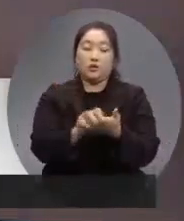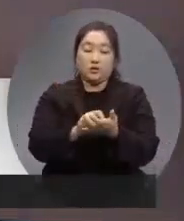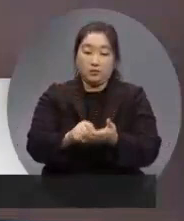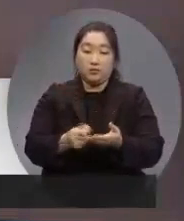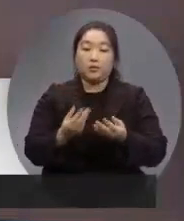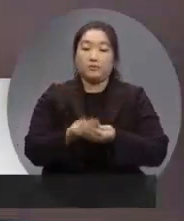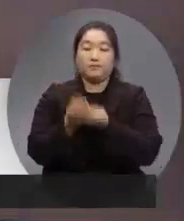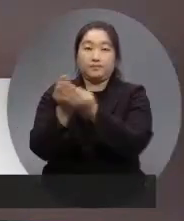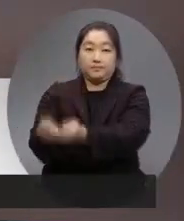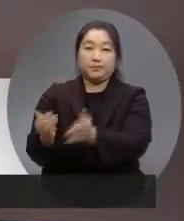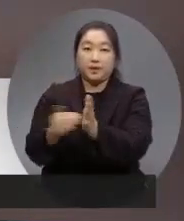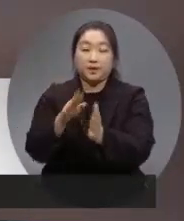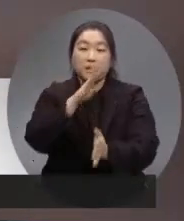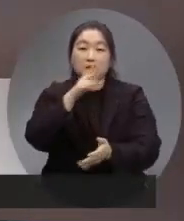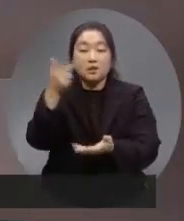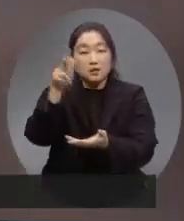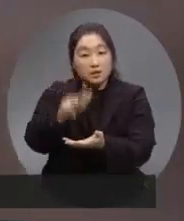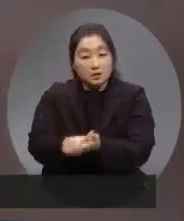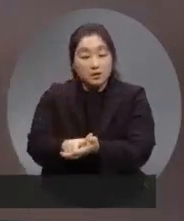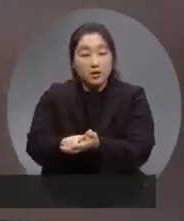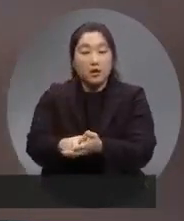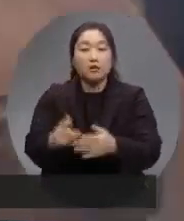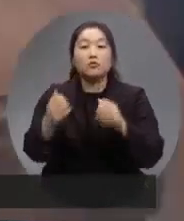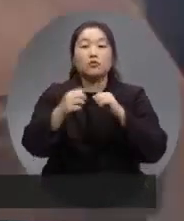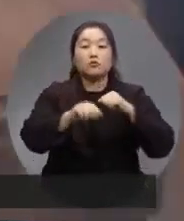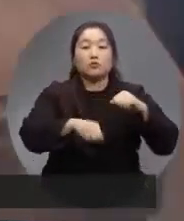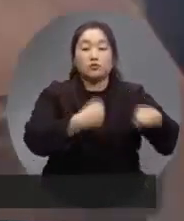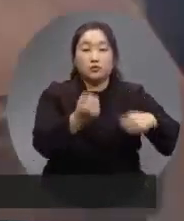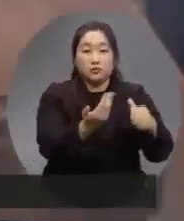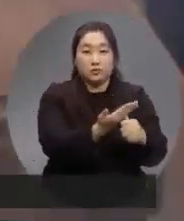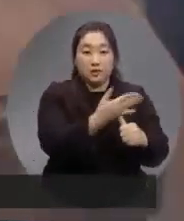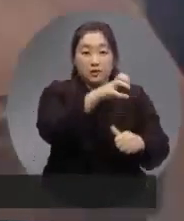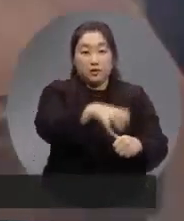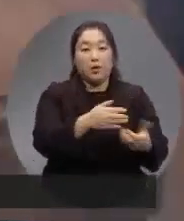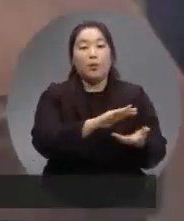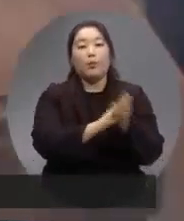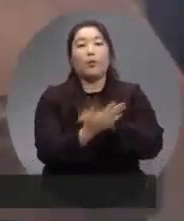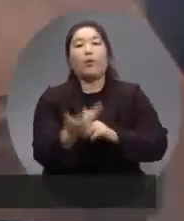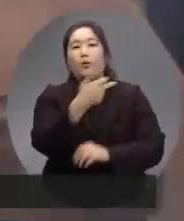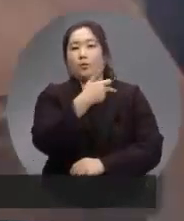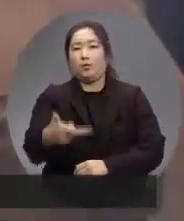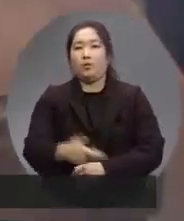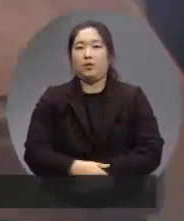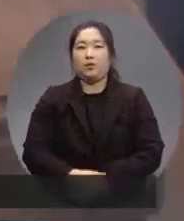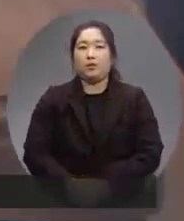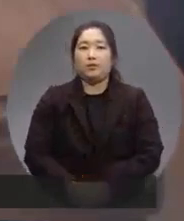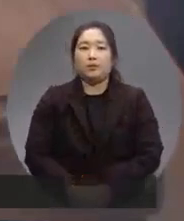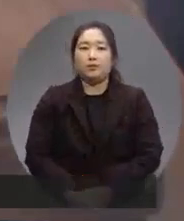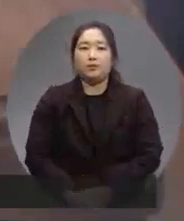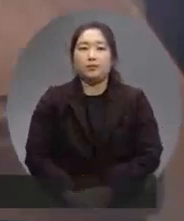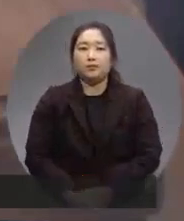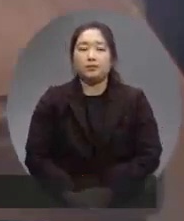제출됐는데 실제 제정되면 축산계에는 큰 파장이 예상됩니다. 정재영 기자입니다.